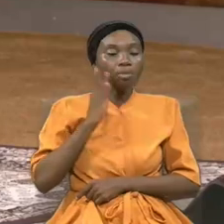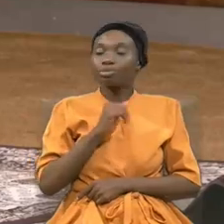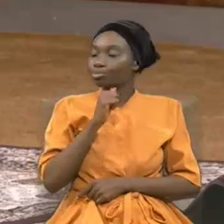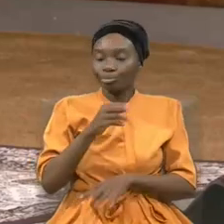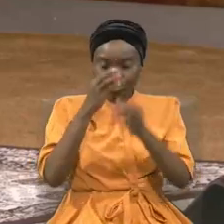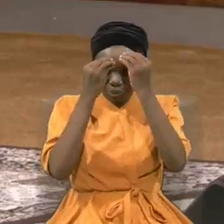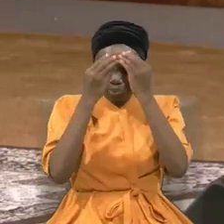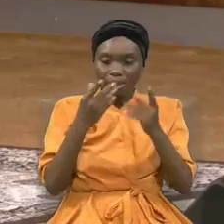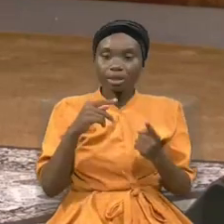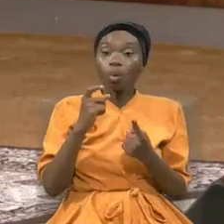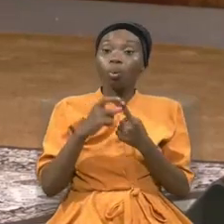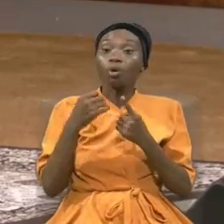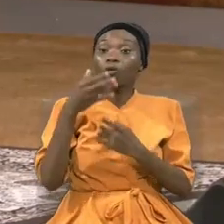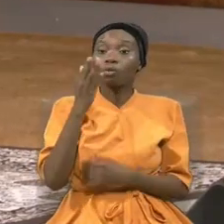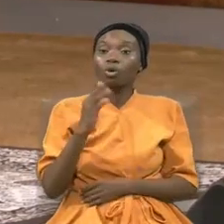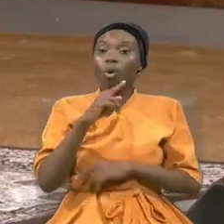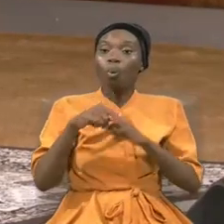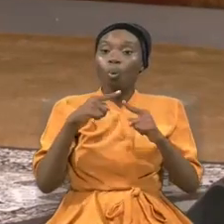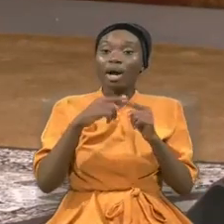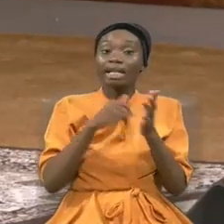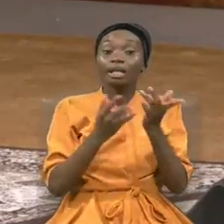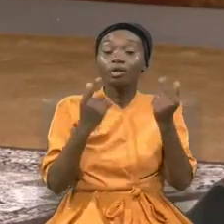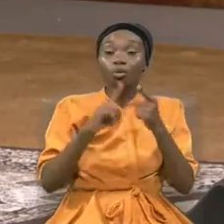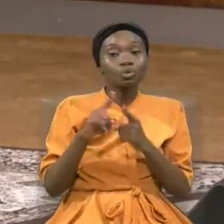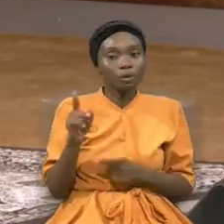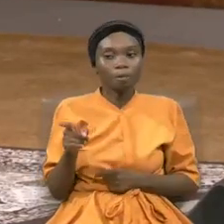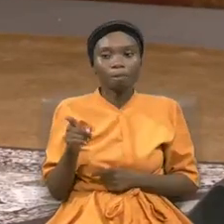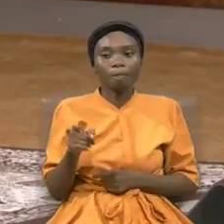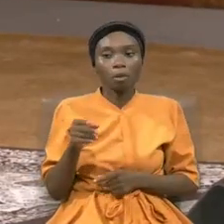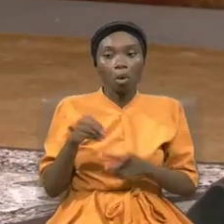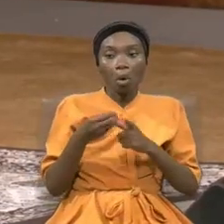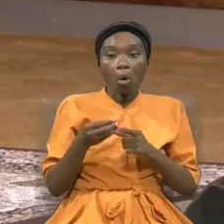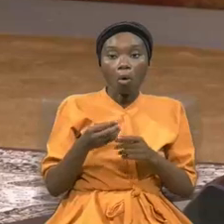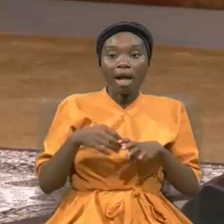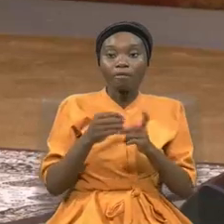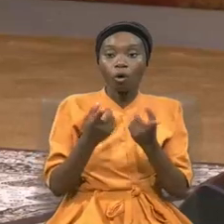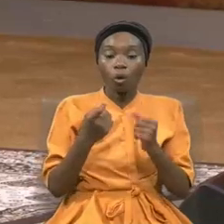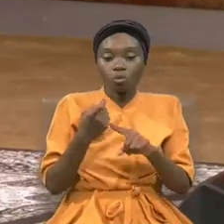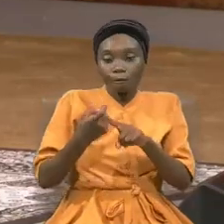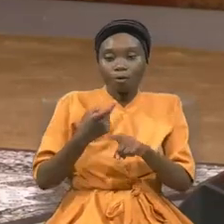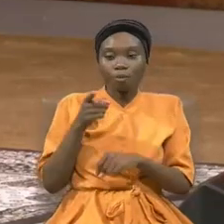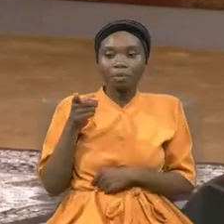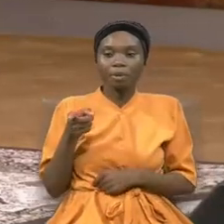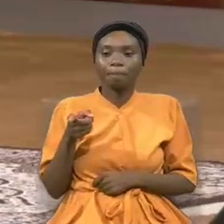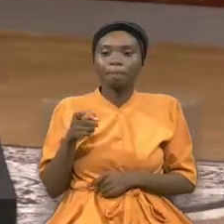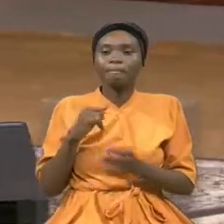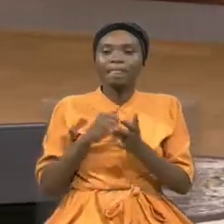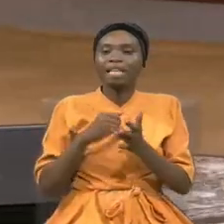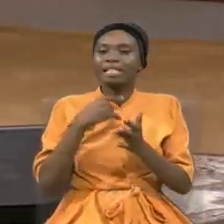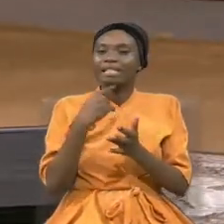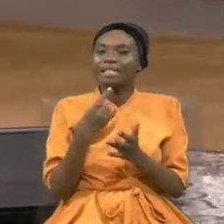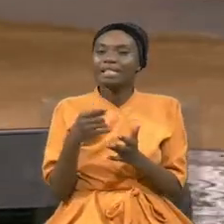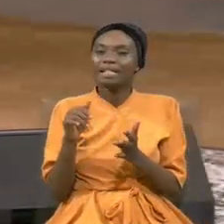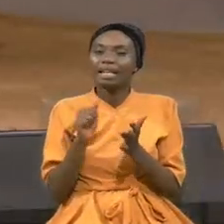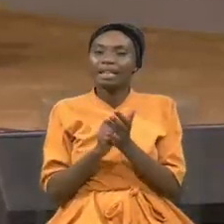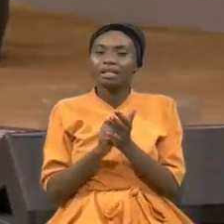vais pas obéir à la part de Dieu quand il s'agit de lui ou bien quand cela vient de lui. Et d'ici,